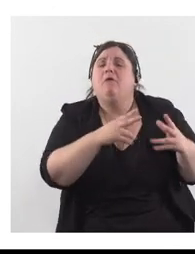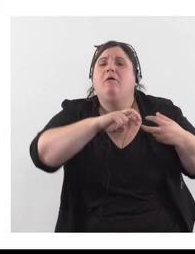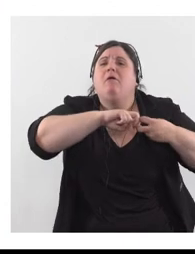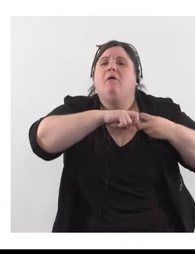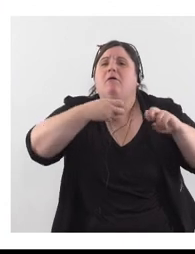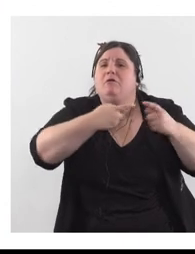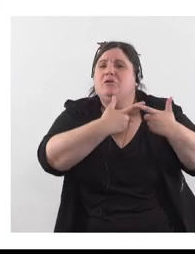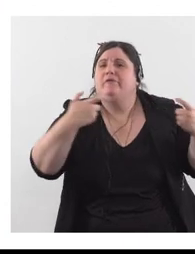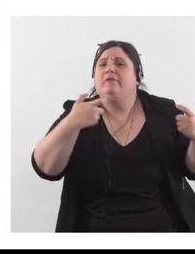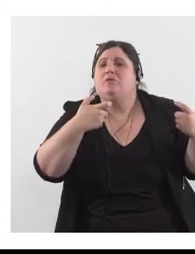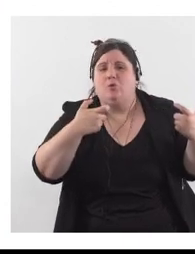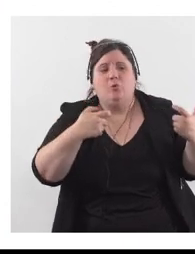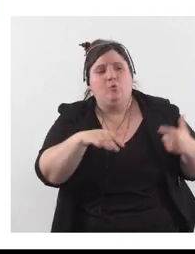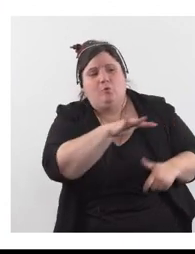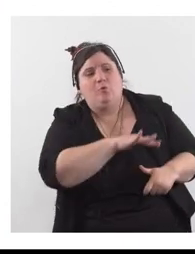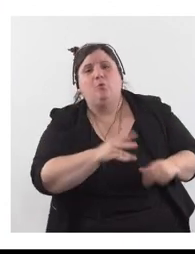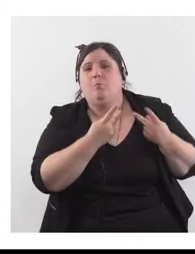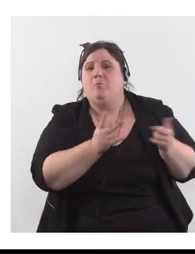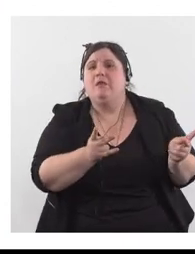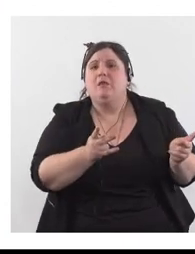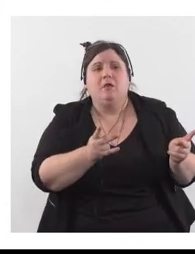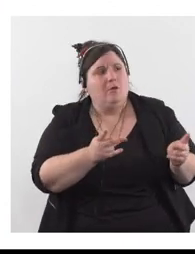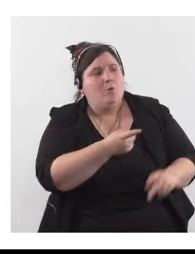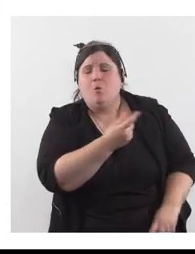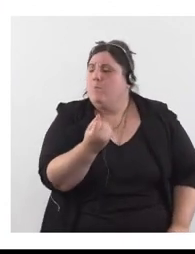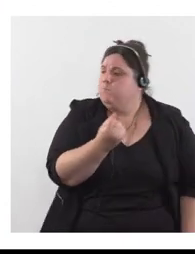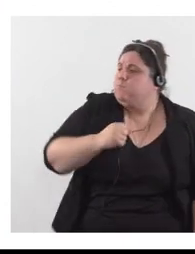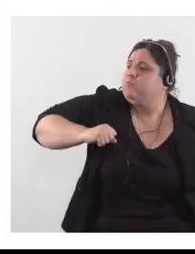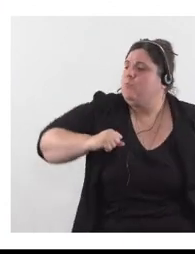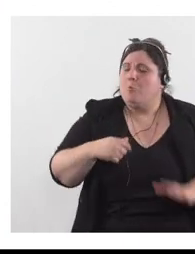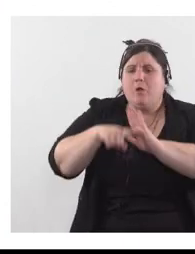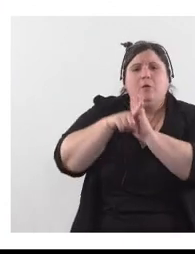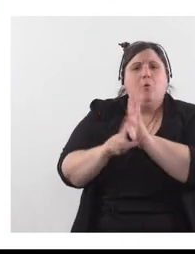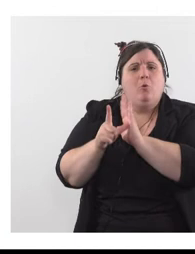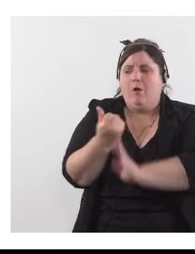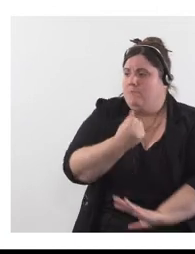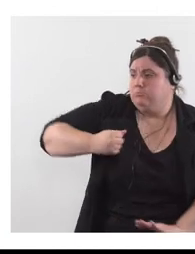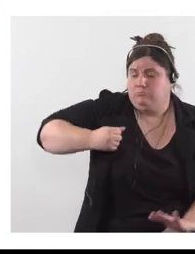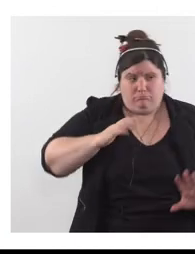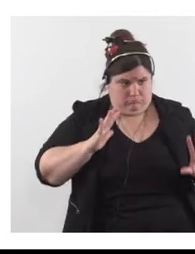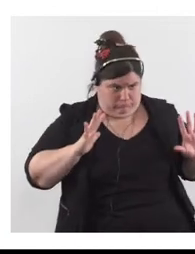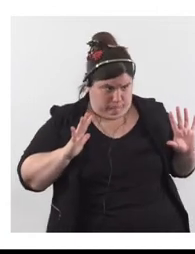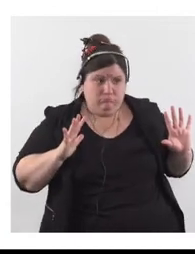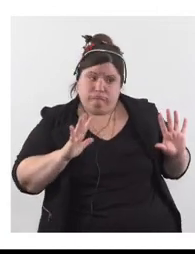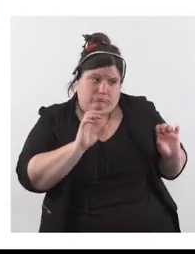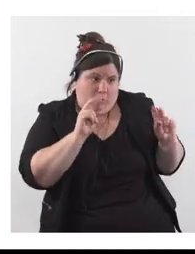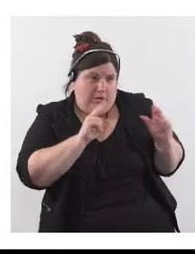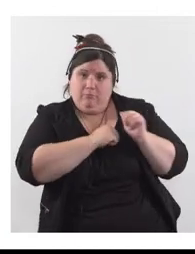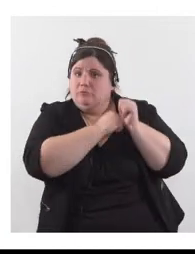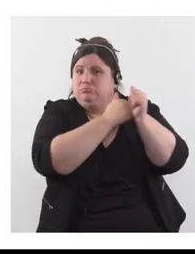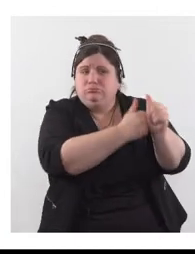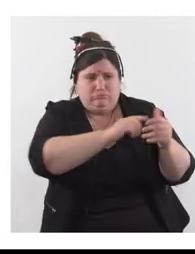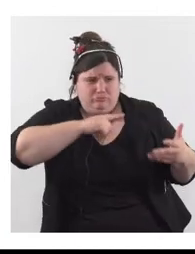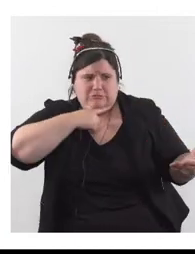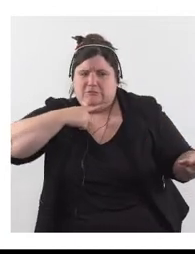qui continuent de faire, de ne pas faire ce qu'elles sont censées faire, eh bien nous pourrons leur mettre la pression. Maintenant, ça